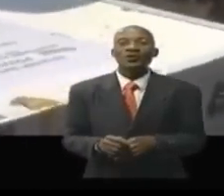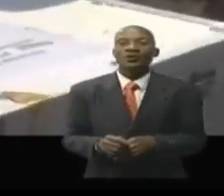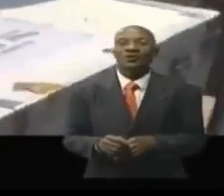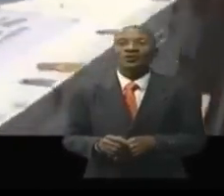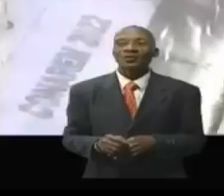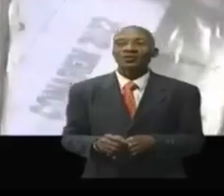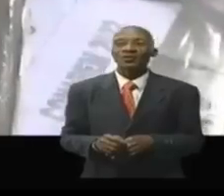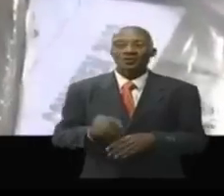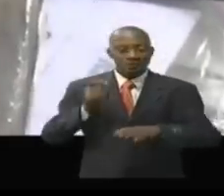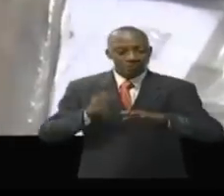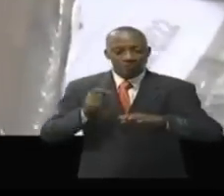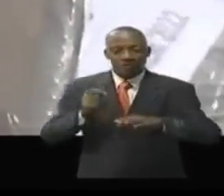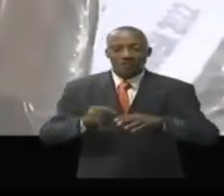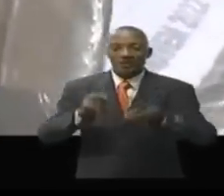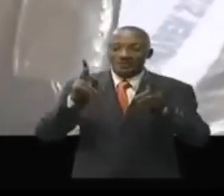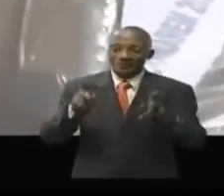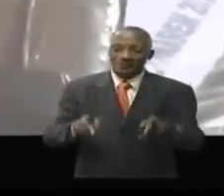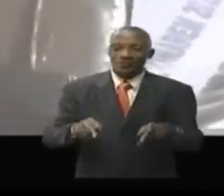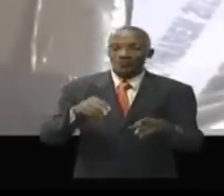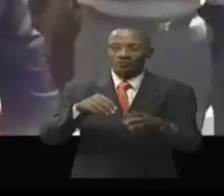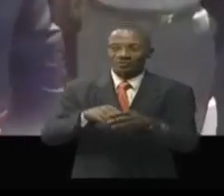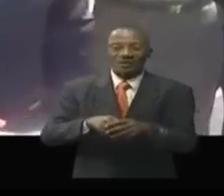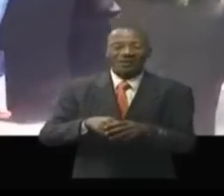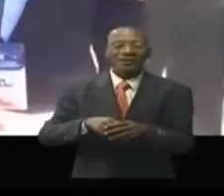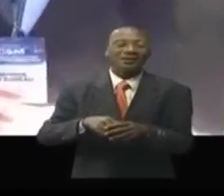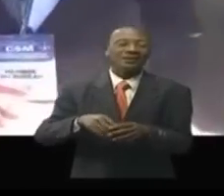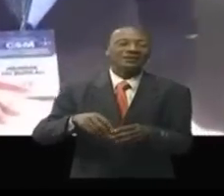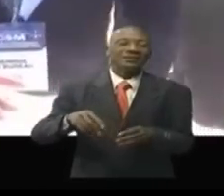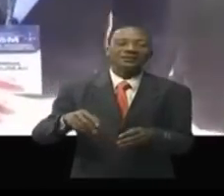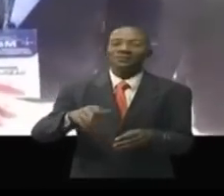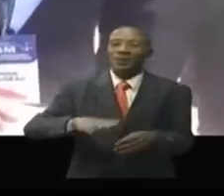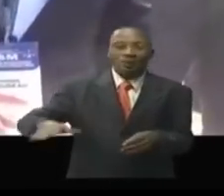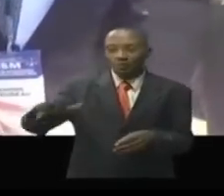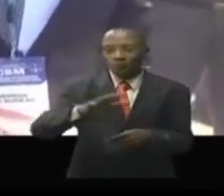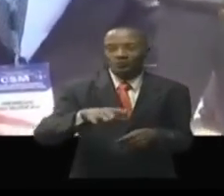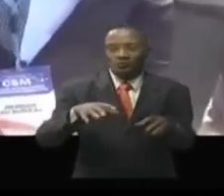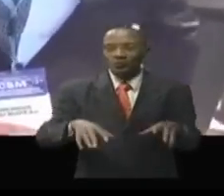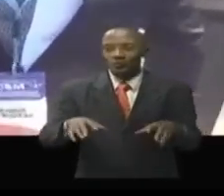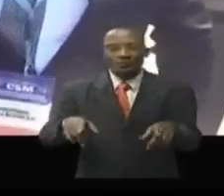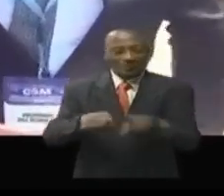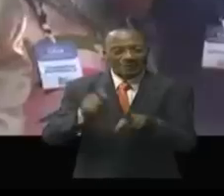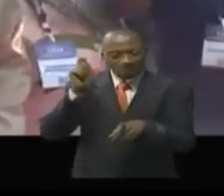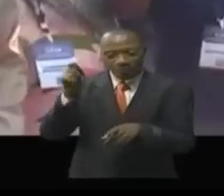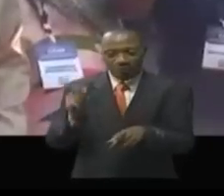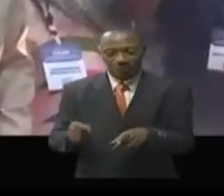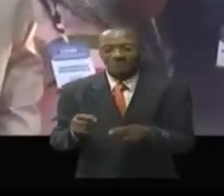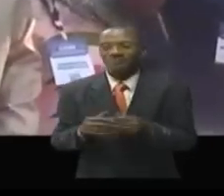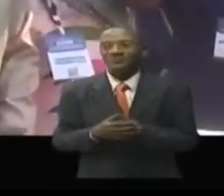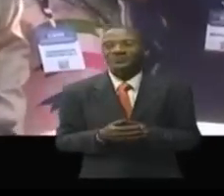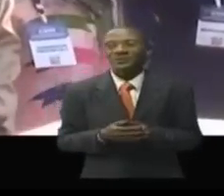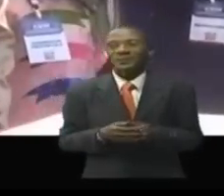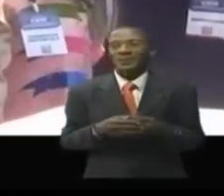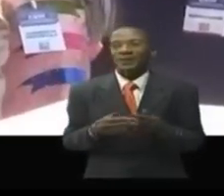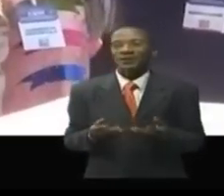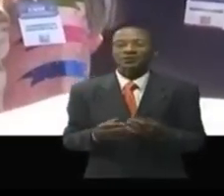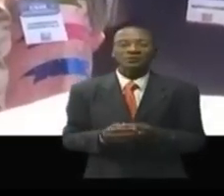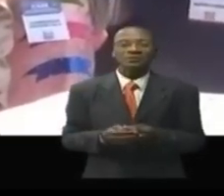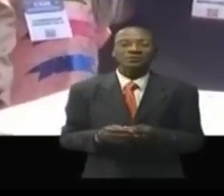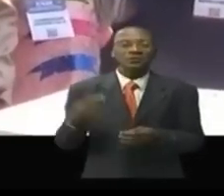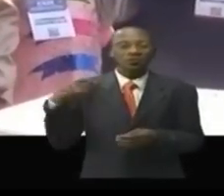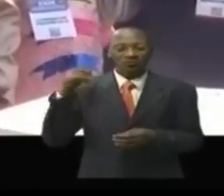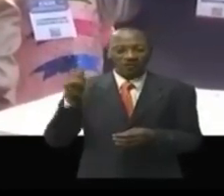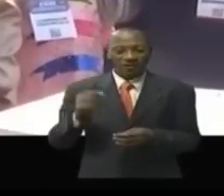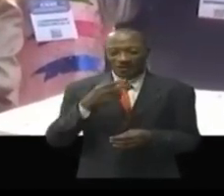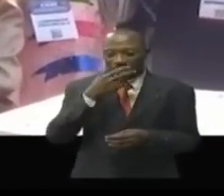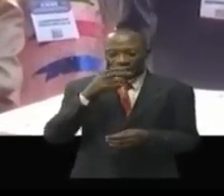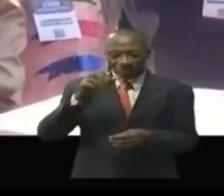items en présence du gouverneur des provinces Théo Wabidjekassi et du premier président de la cour d'appel du Sud Kivu ainsi